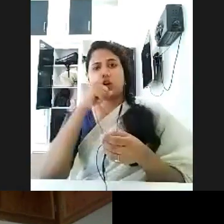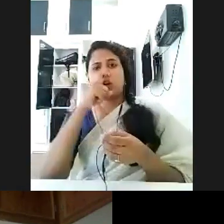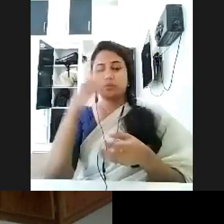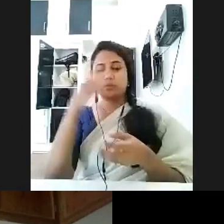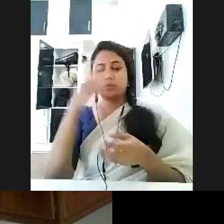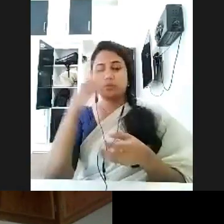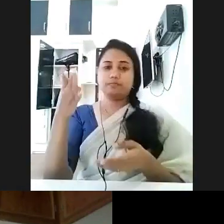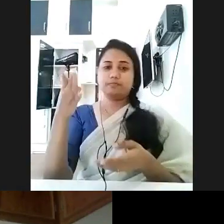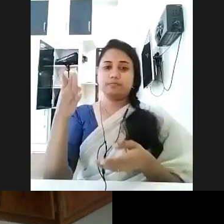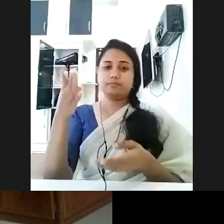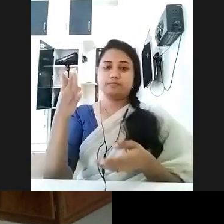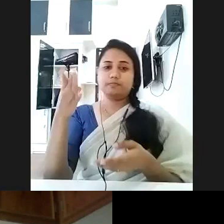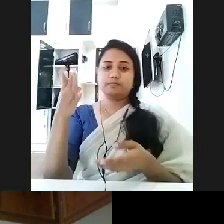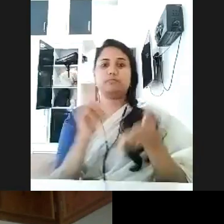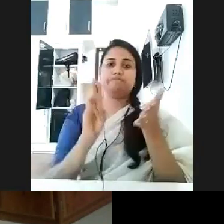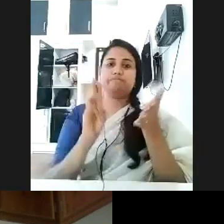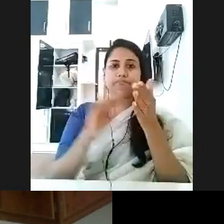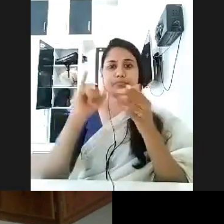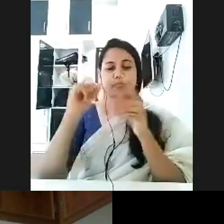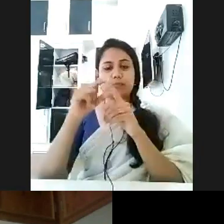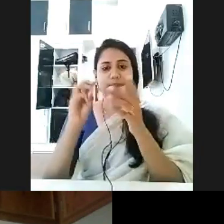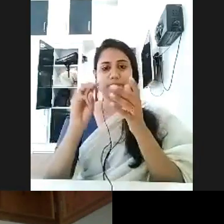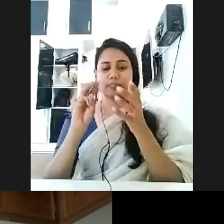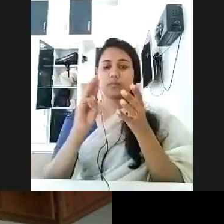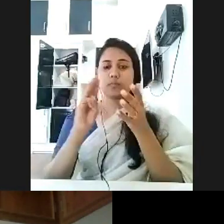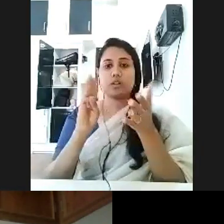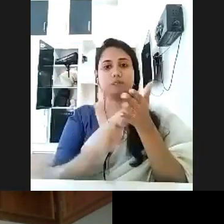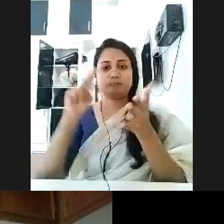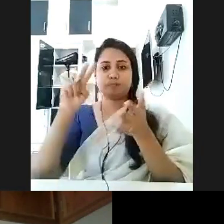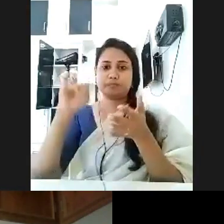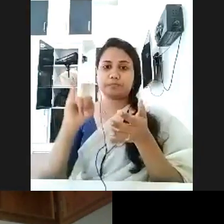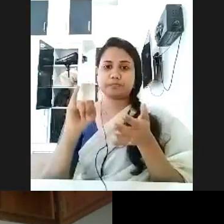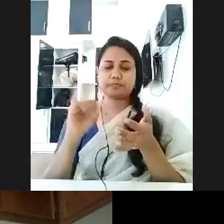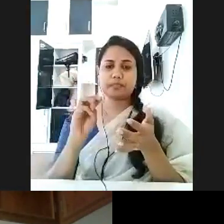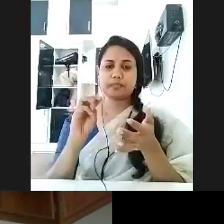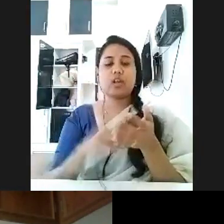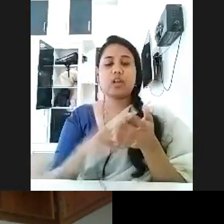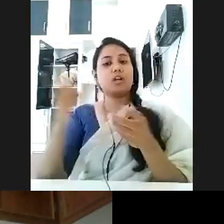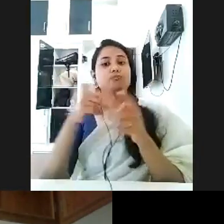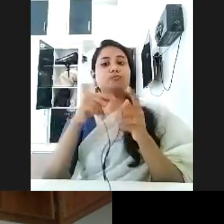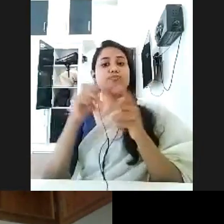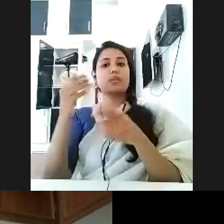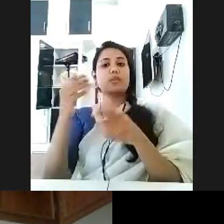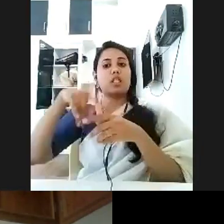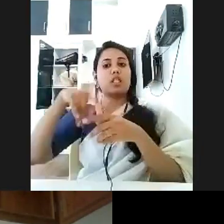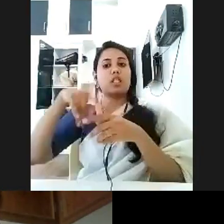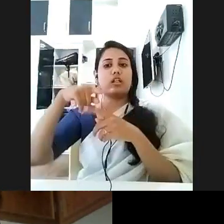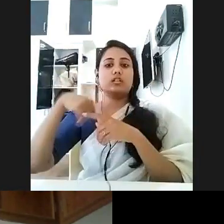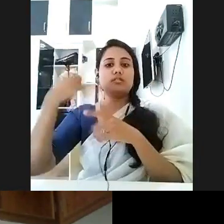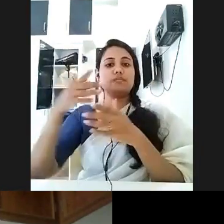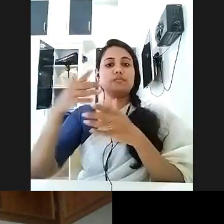കോഴിക്കോട് മിംസ് തന്നെയാണ്. സോ ഞാനിത് എൻഡ് ഓഫ് ദ സെഷൻ ആ നമ്പർ ഒന്ന് ഷെയർ ചെയ്യാം. കൃഷ്ണകുമാർ സാർ ഒന്ന് ഫോർവേഡ് ചെയ്താൽ മതി ഗ്രൂപ്പിലോട്ട്